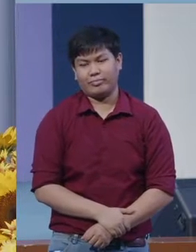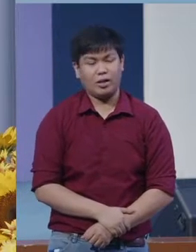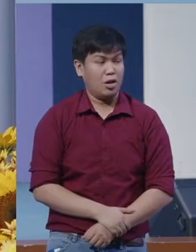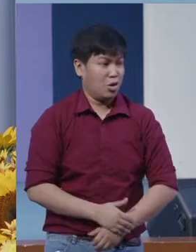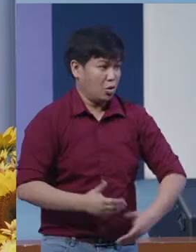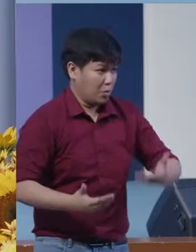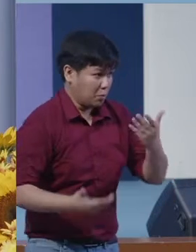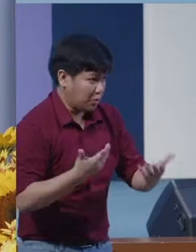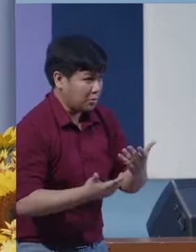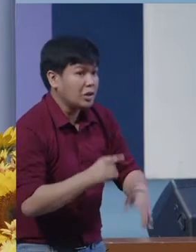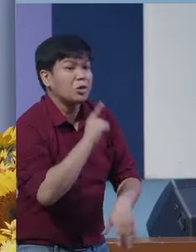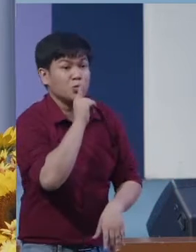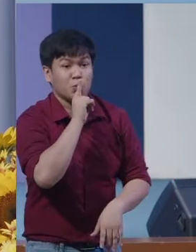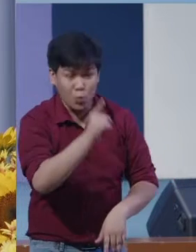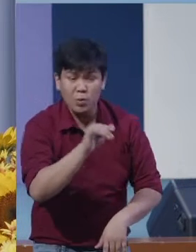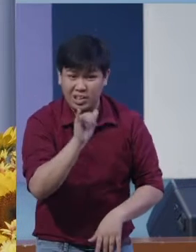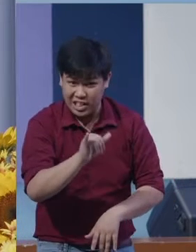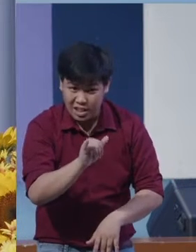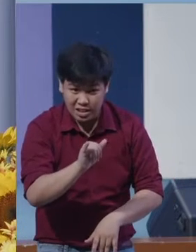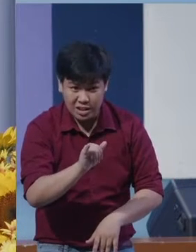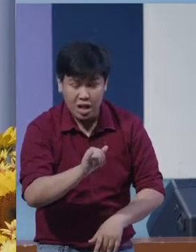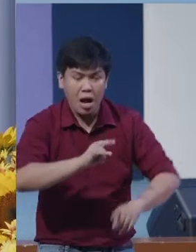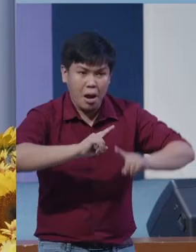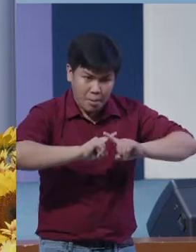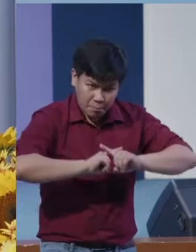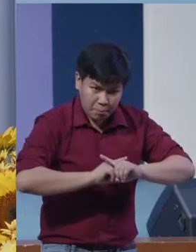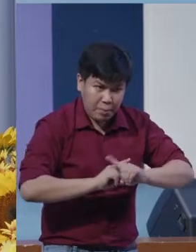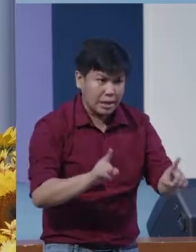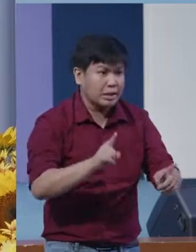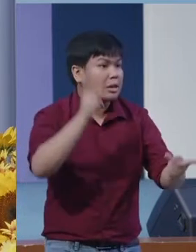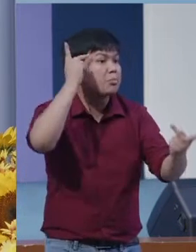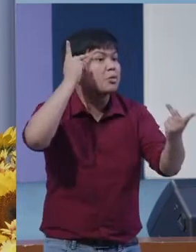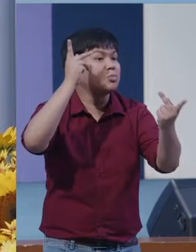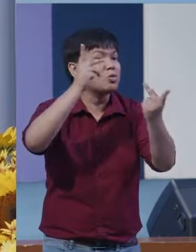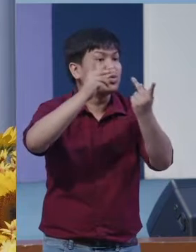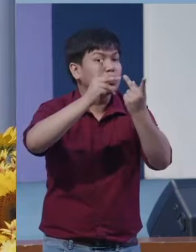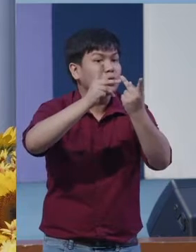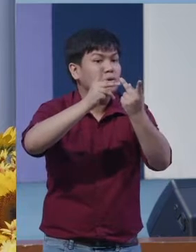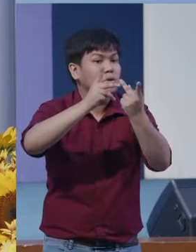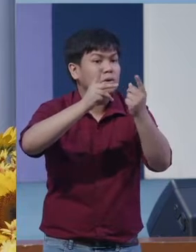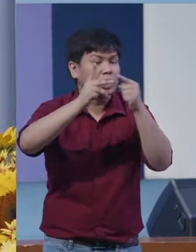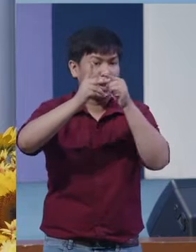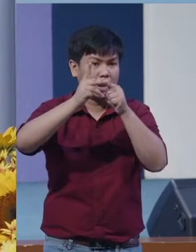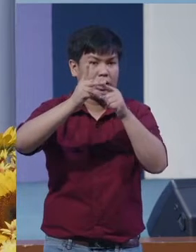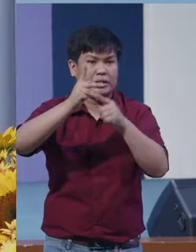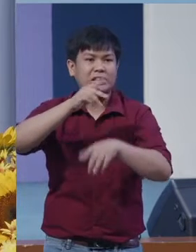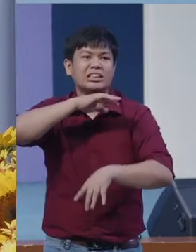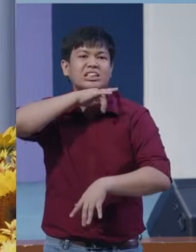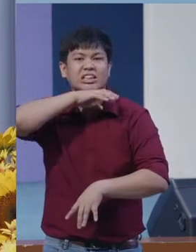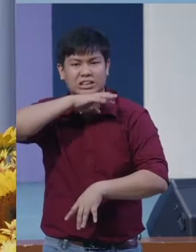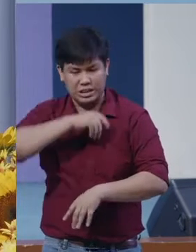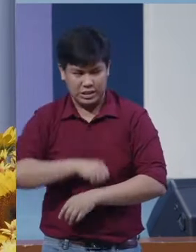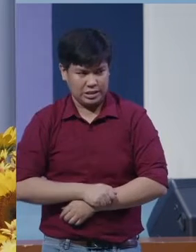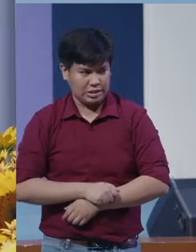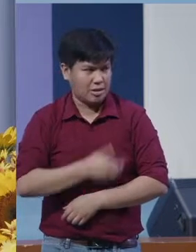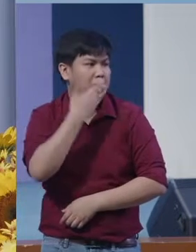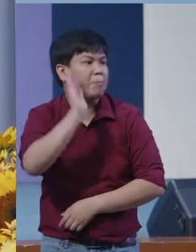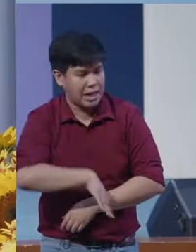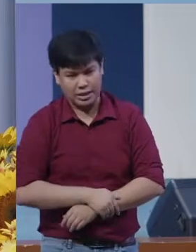Maaring totoo yung sinasabi nyo, pero yung motibo at yung epekto masama.